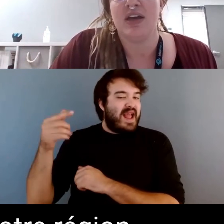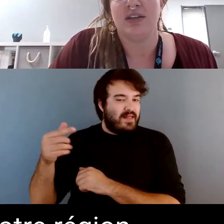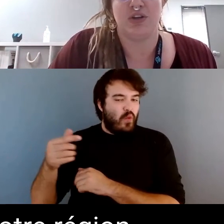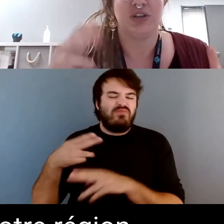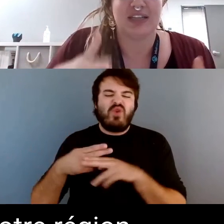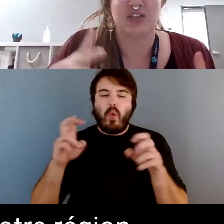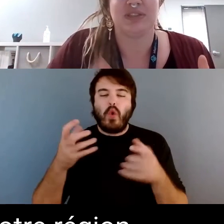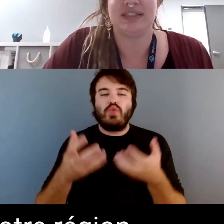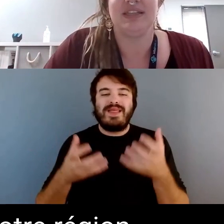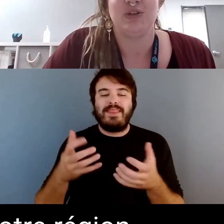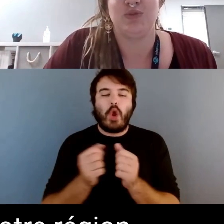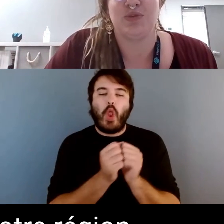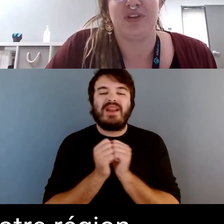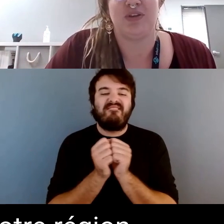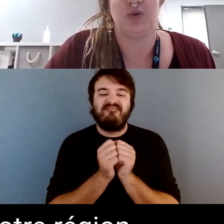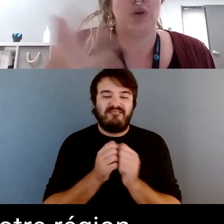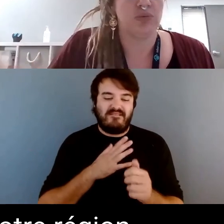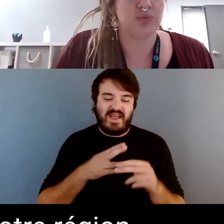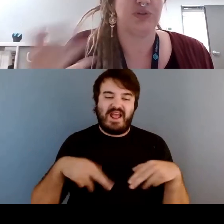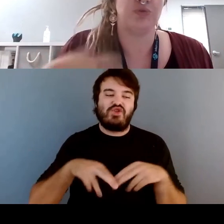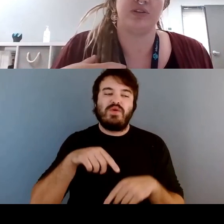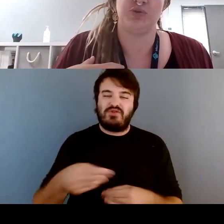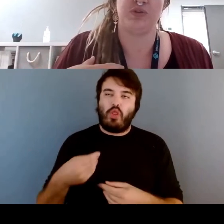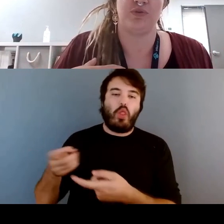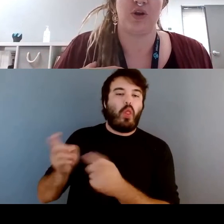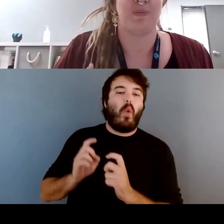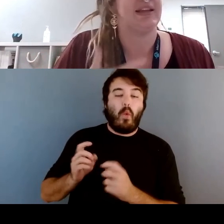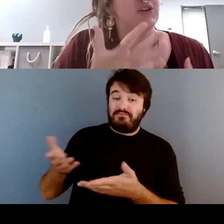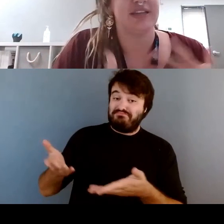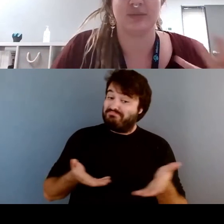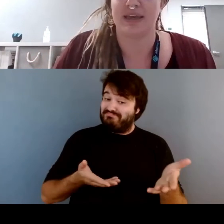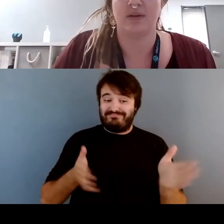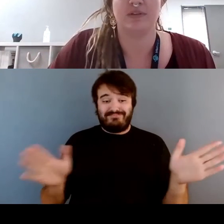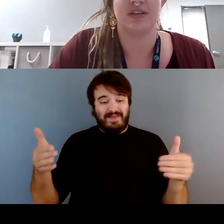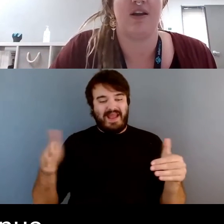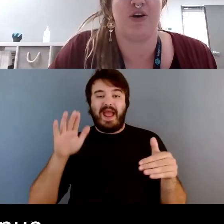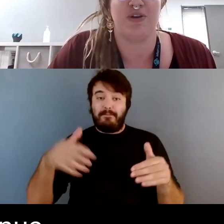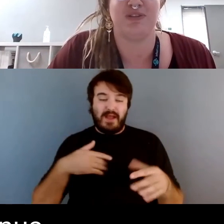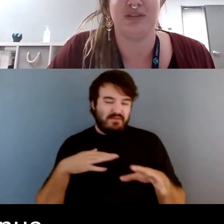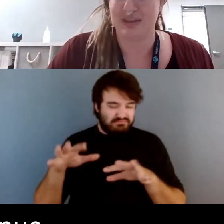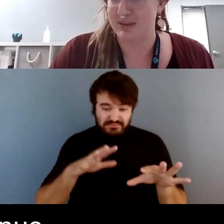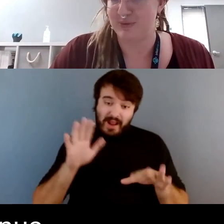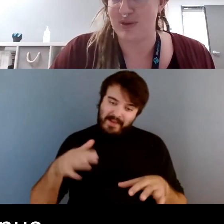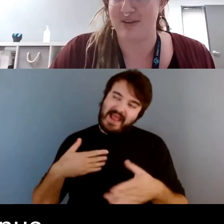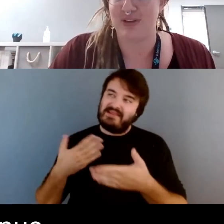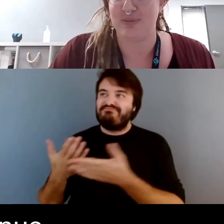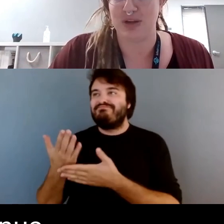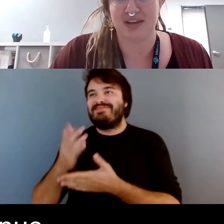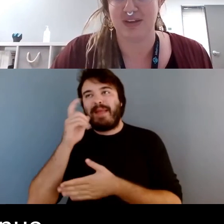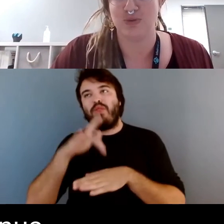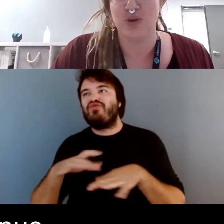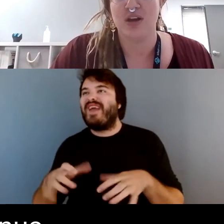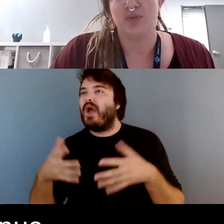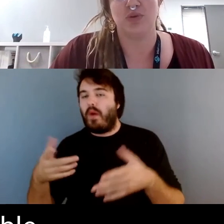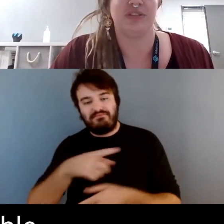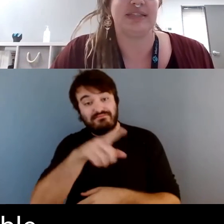collectives de notre région ici nous ont fait un don. Puis nous, ensuite, on va leur parler de notre expérience. Alors, vous êtes les bienvenus à venir planter